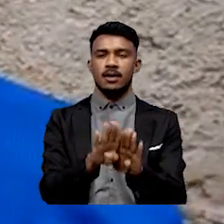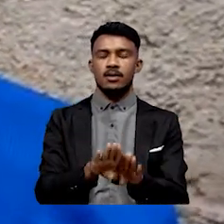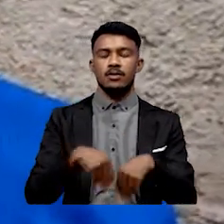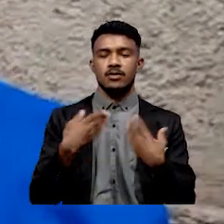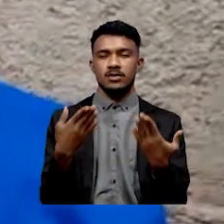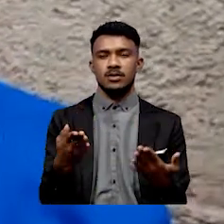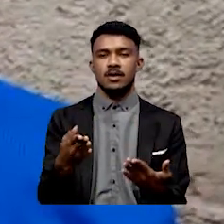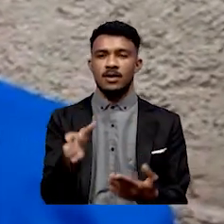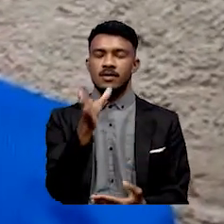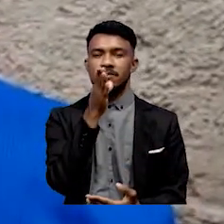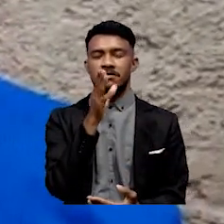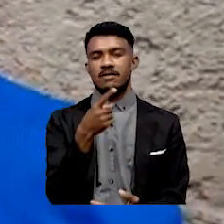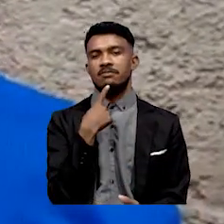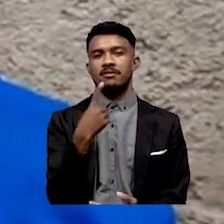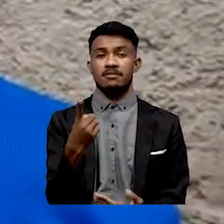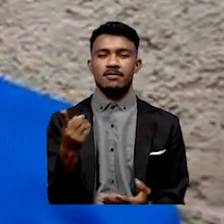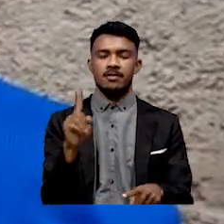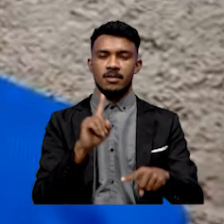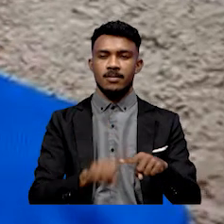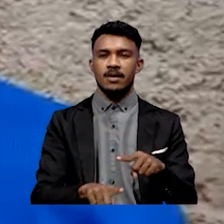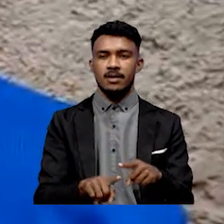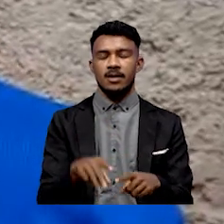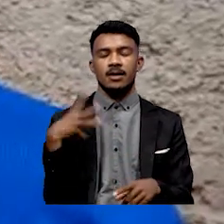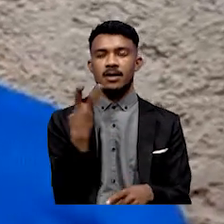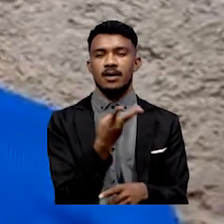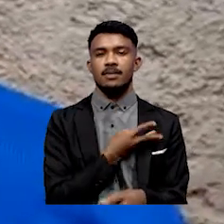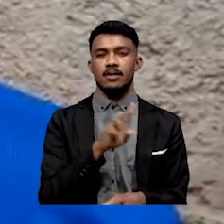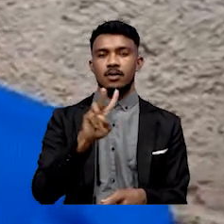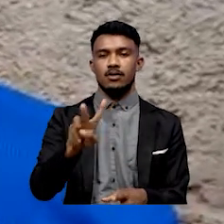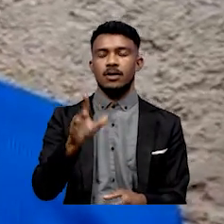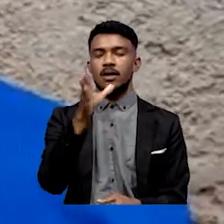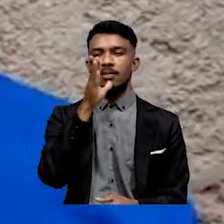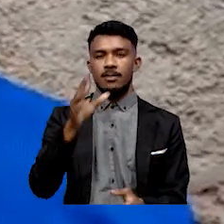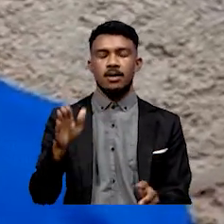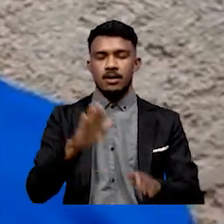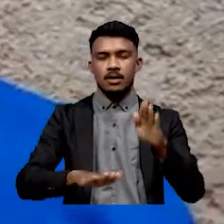ferik sintilah dia ento ferik amnura la hamotu